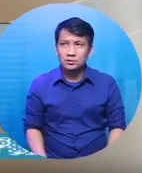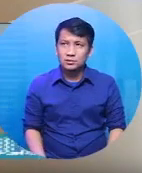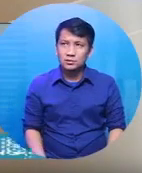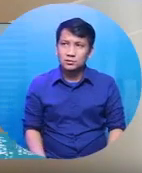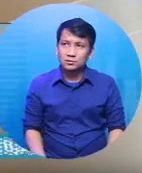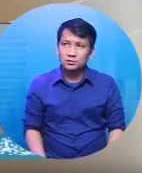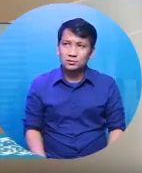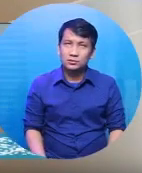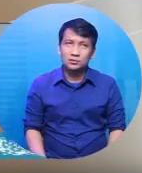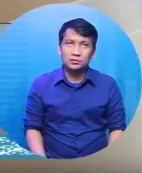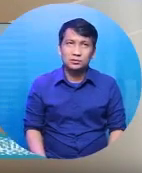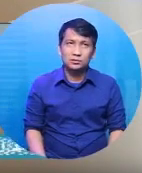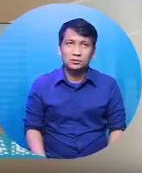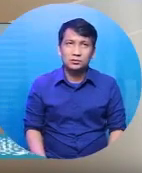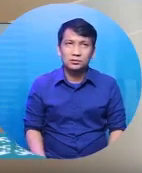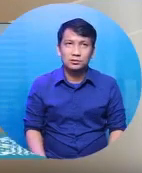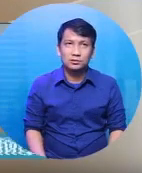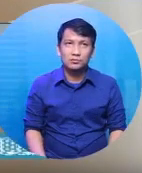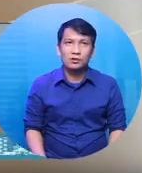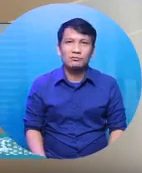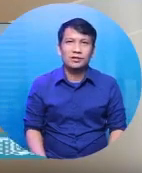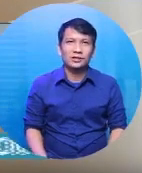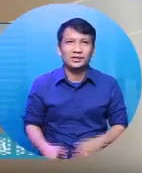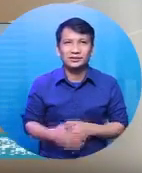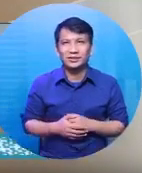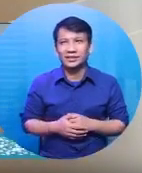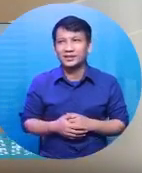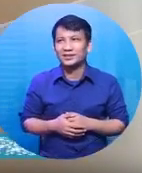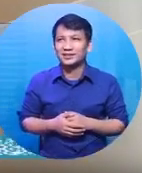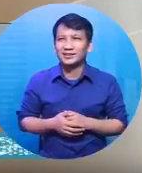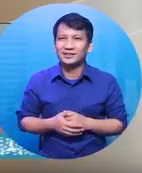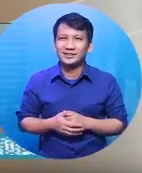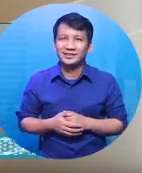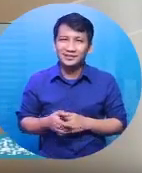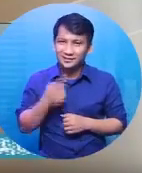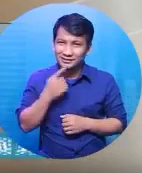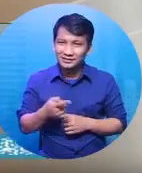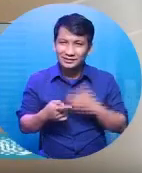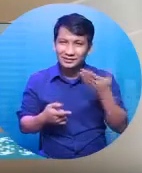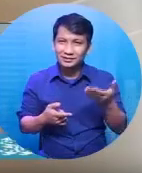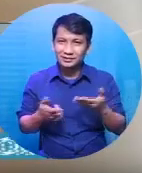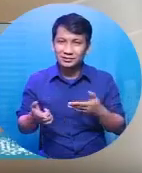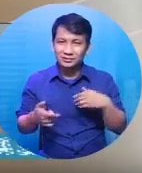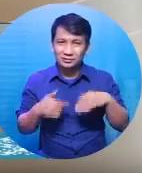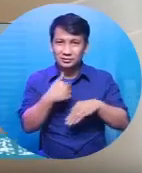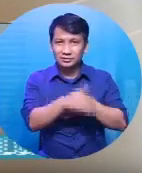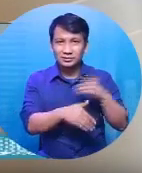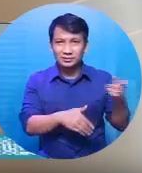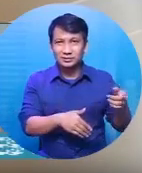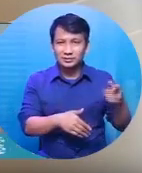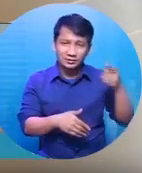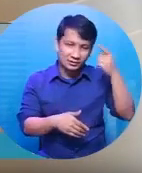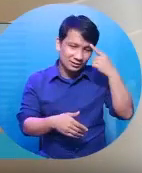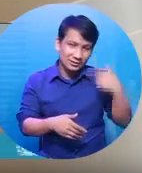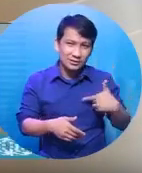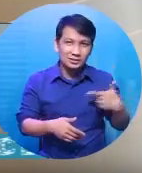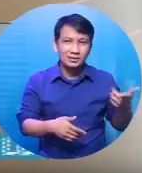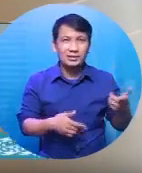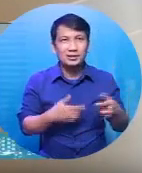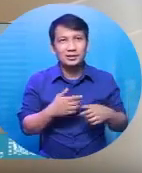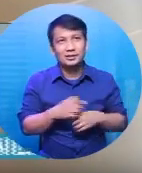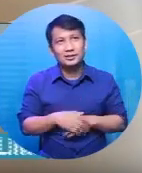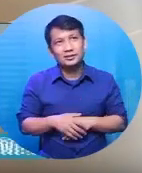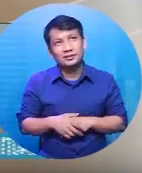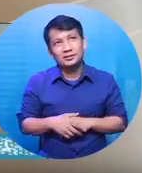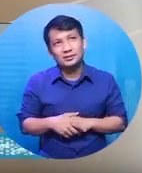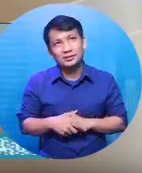yun, sir? Kasi po yan siya, sir. Uunahin niya yan si Tomboy. Yan magagalit si Tomboy sa sabihin na Tomboy. Sabihin na Tomboy, mas nauna